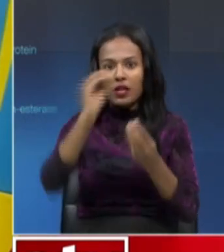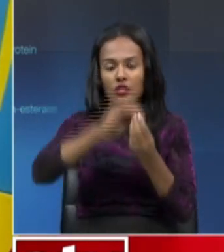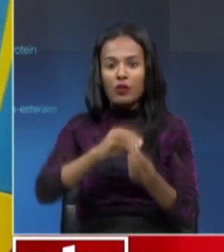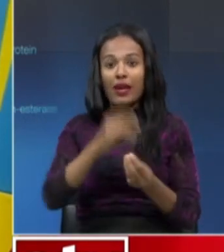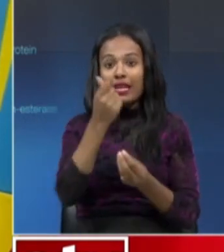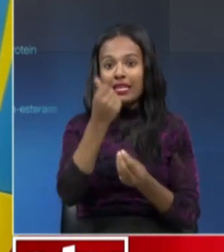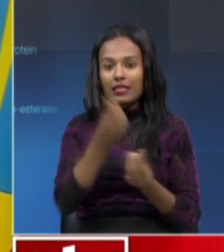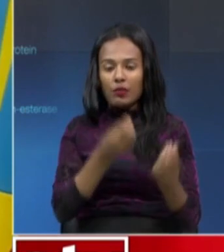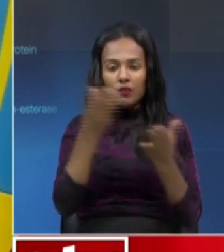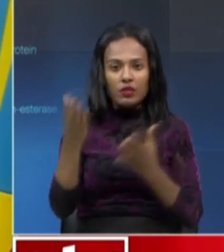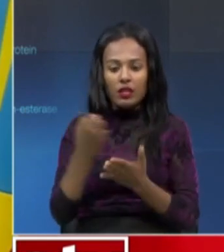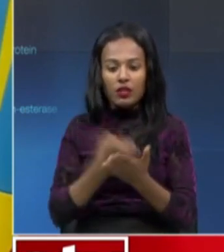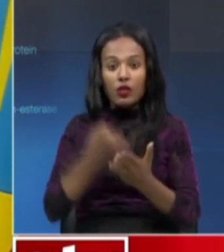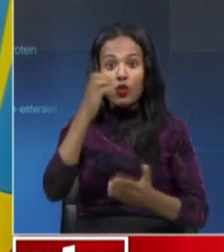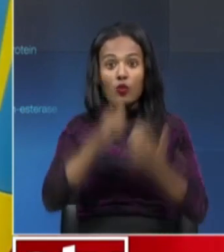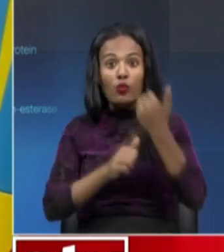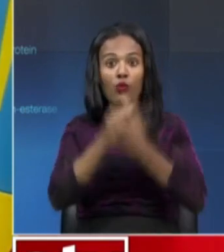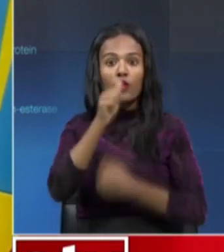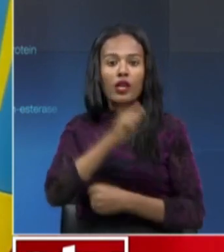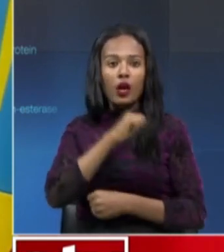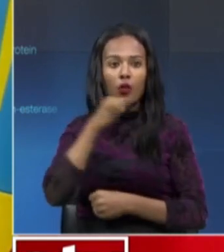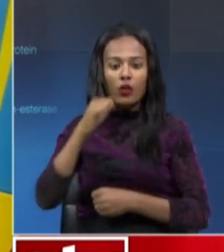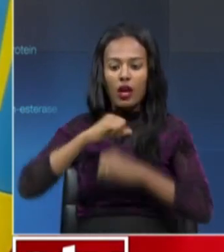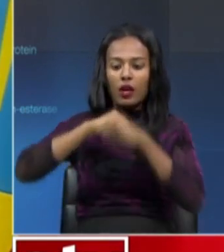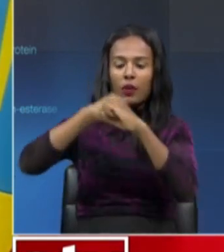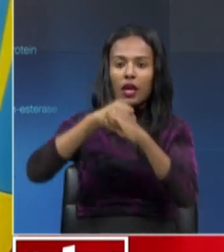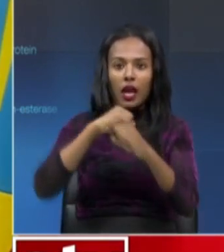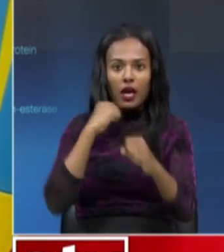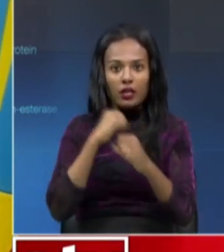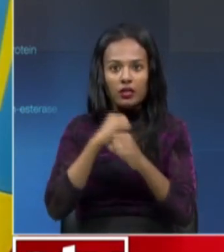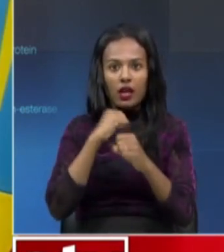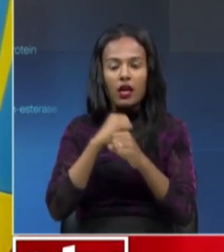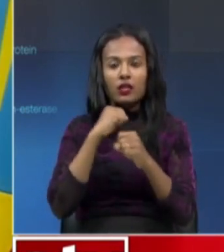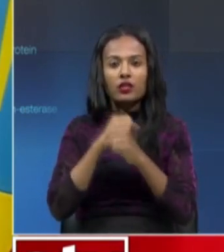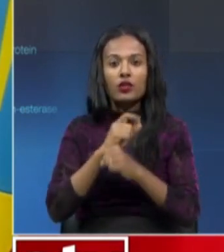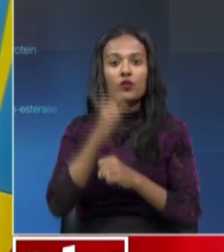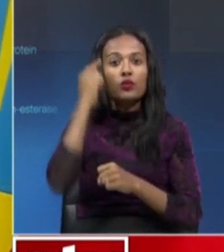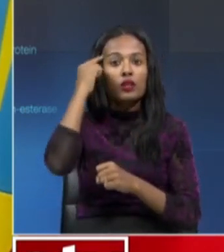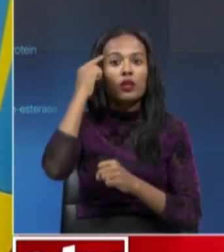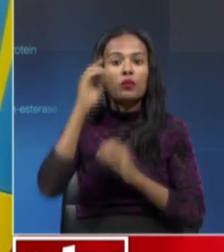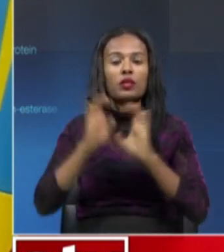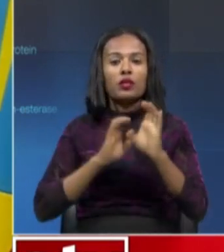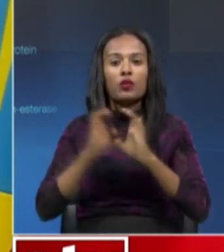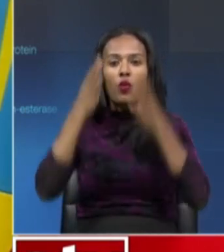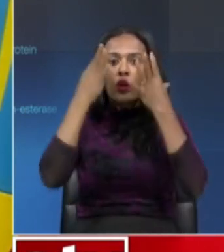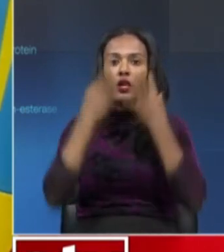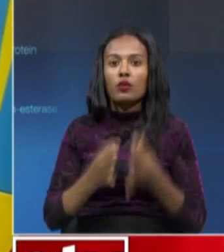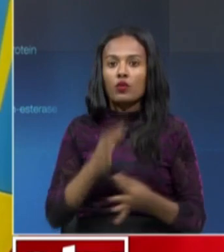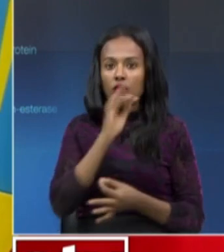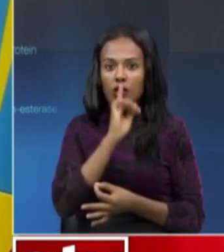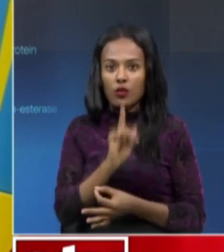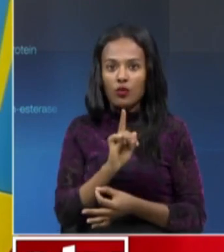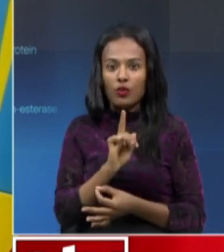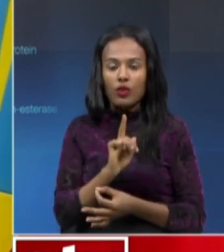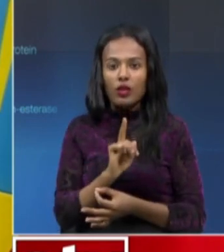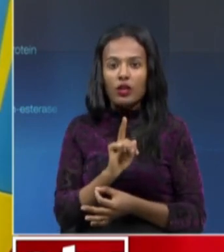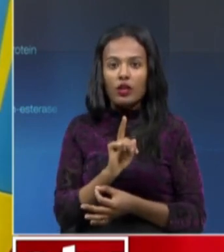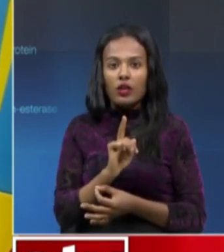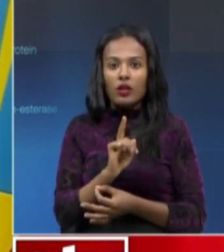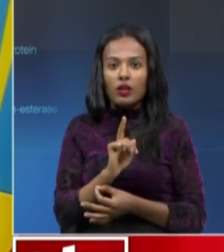በመስጠት ኢኮኖሚው እንዳይጎዳ የመከላከል ስራ እንዲሰሩ ታሳይ ተደርጎ የተወሰነ ነው።